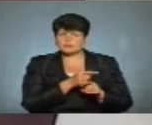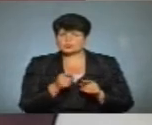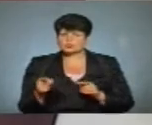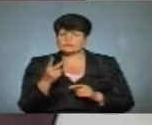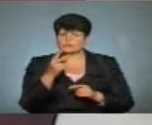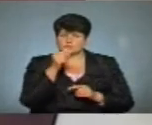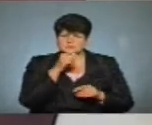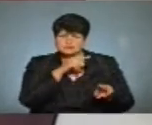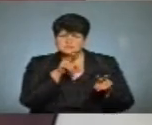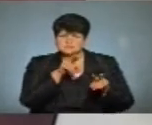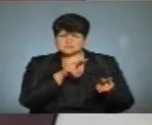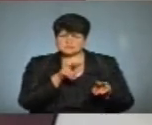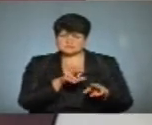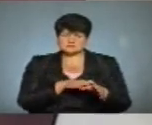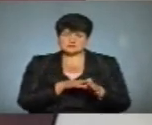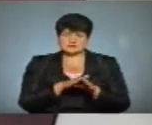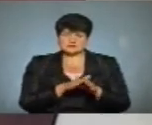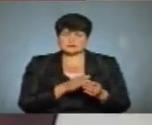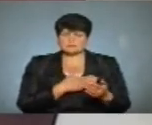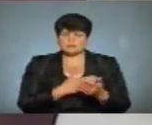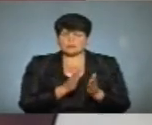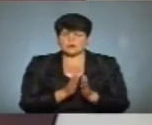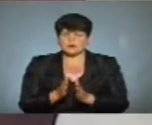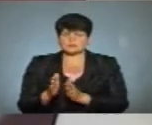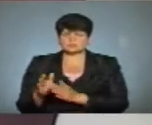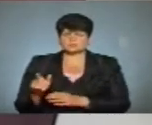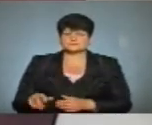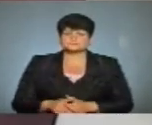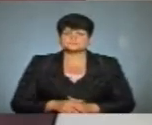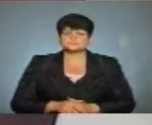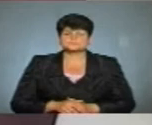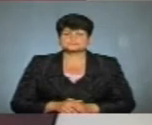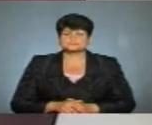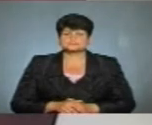2 місяців стежитимуть за дотриманням громадського порядку.